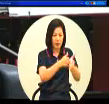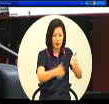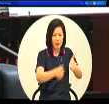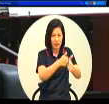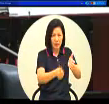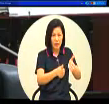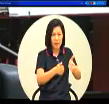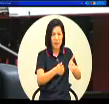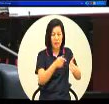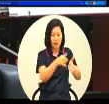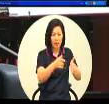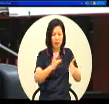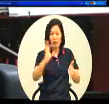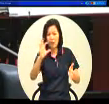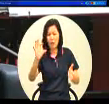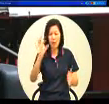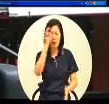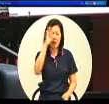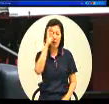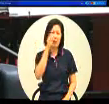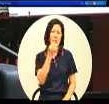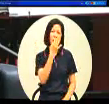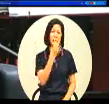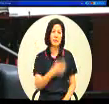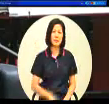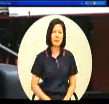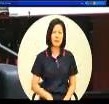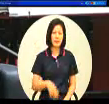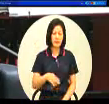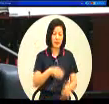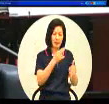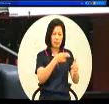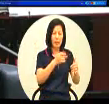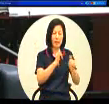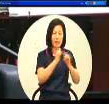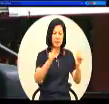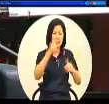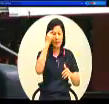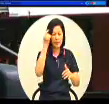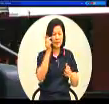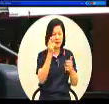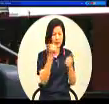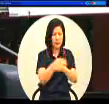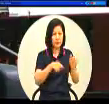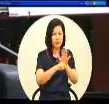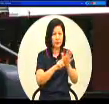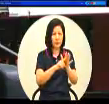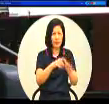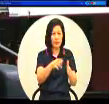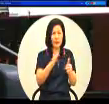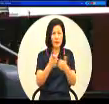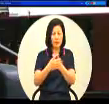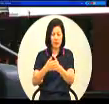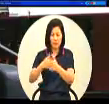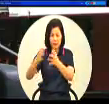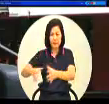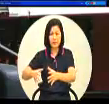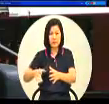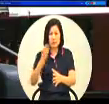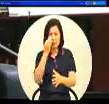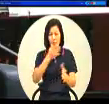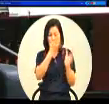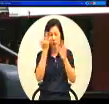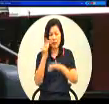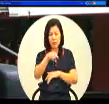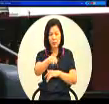咧找无通啊使用啊。 许多人透过民意代表向市府争取新建公厕，但观光局公厕没盖，反而先贴上